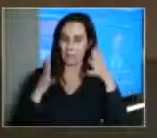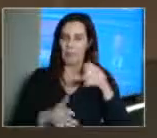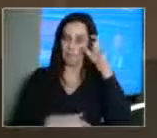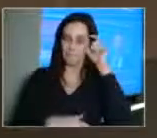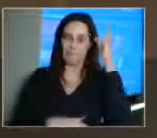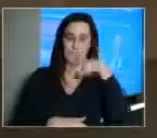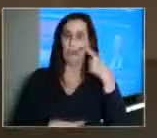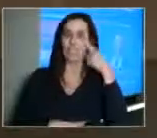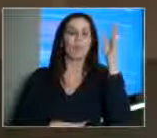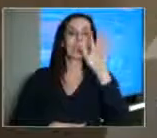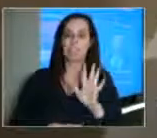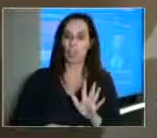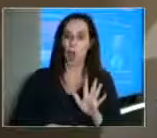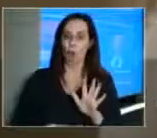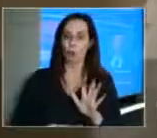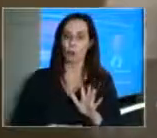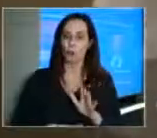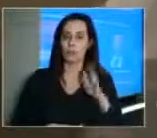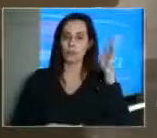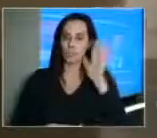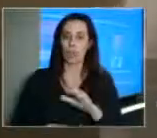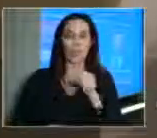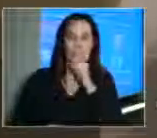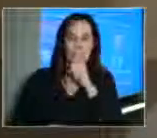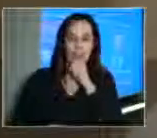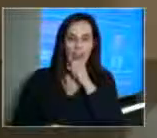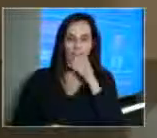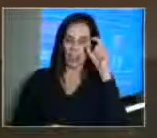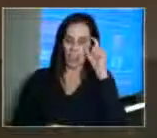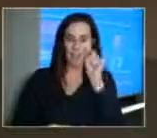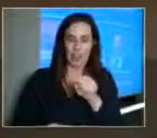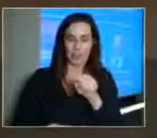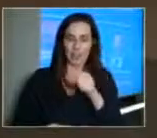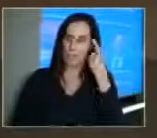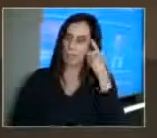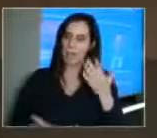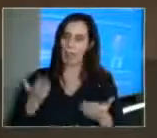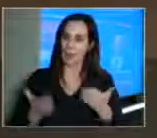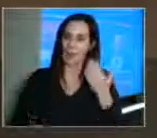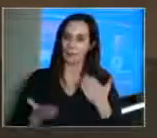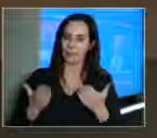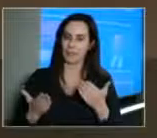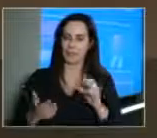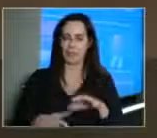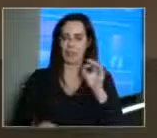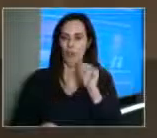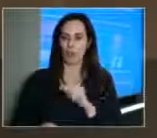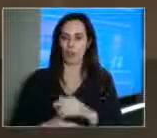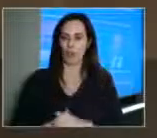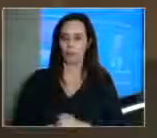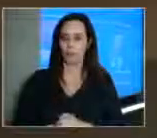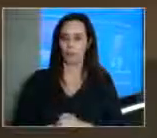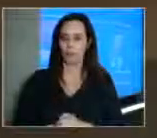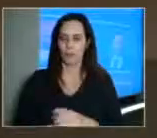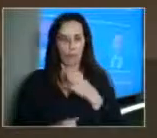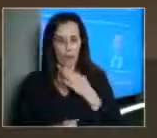פייגלין, ראינו סרטון, עד כדי סרטון על סבתא של פייגלין כביכול, שמתלבטת האם להצביע לו. חמוד, אז תצביעי